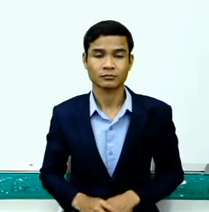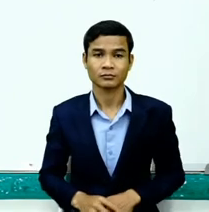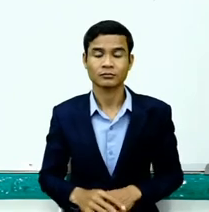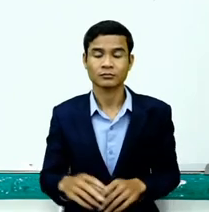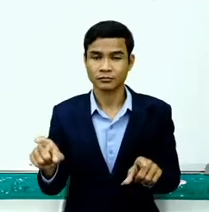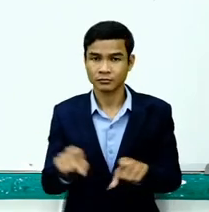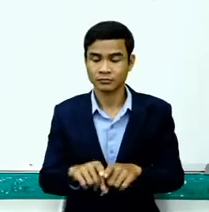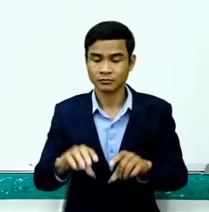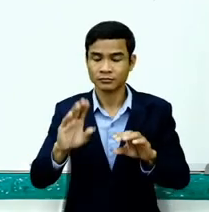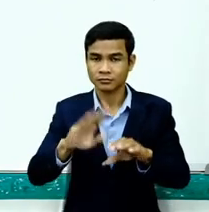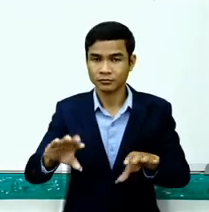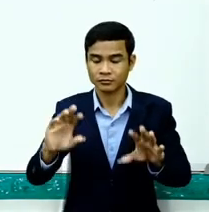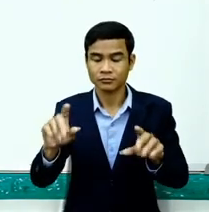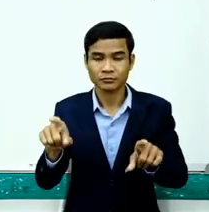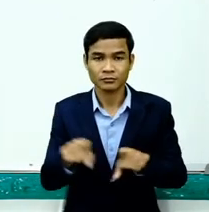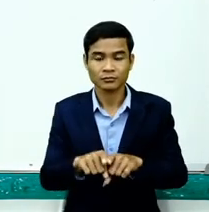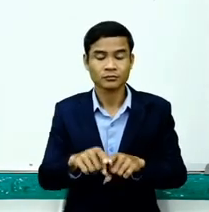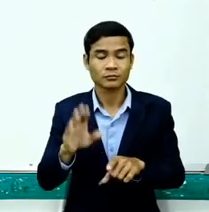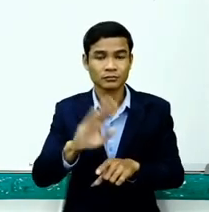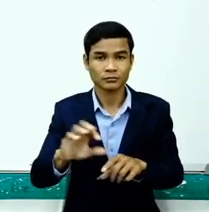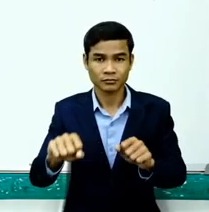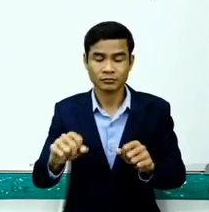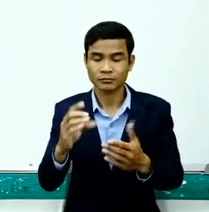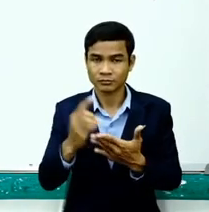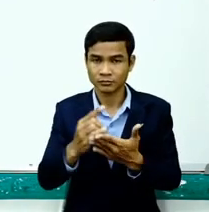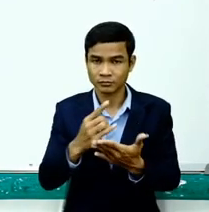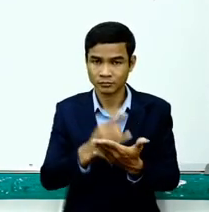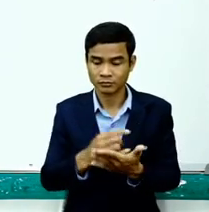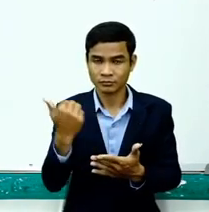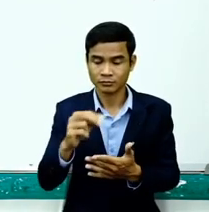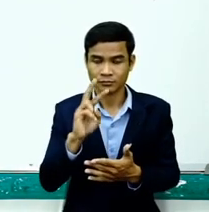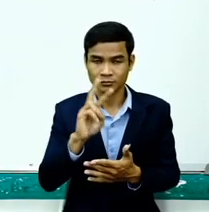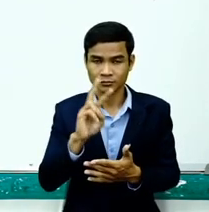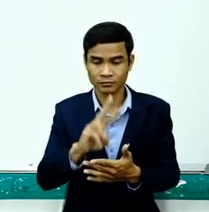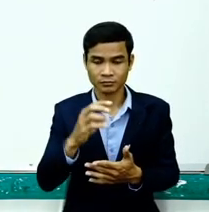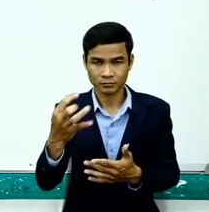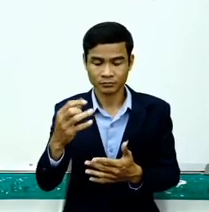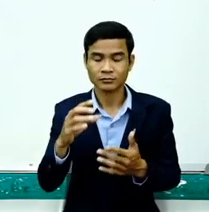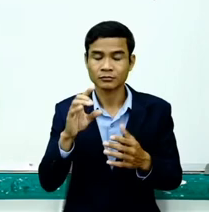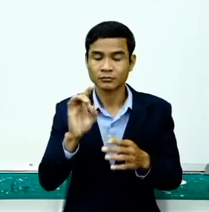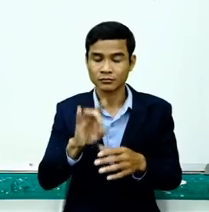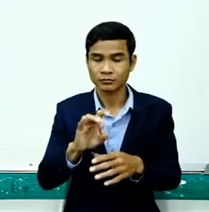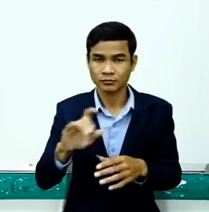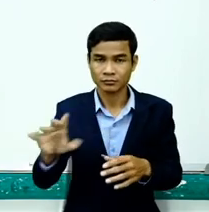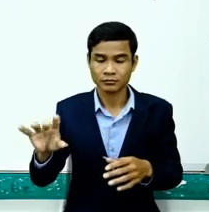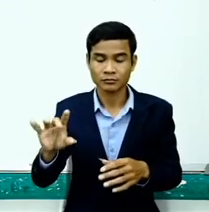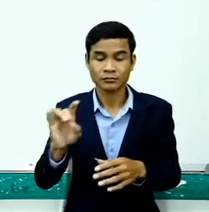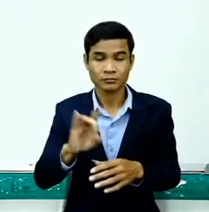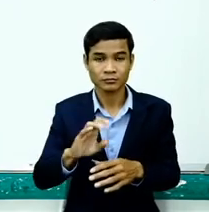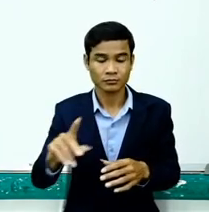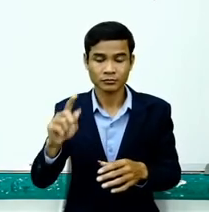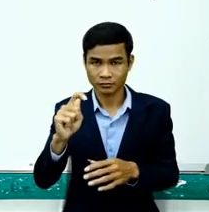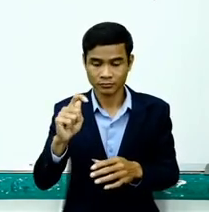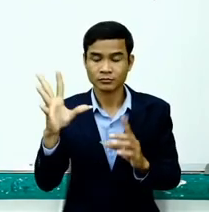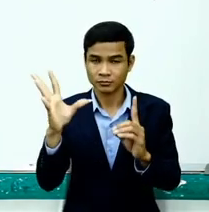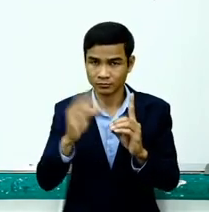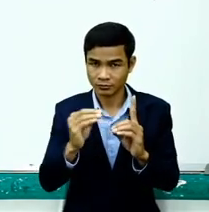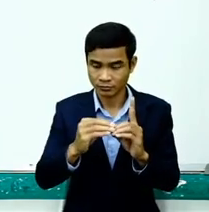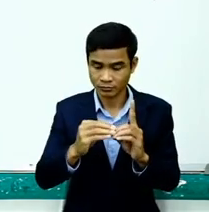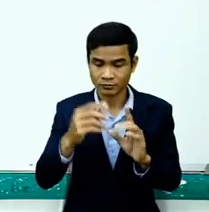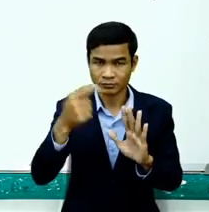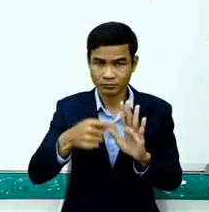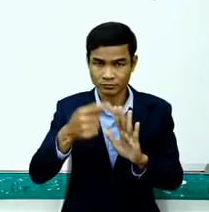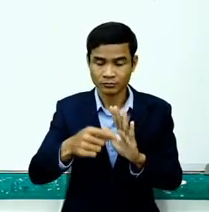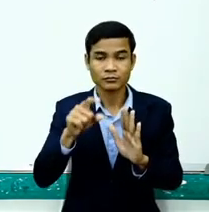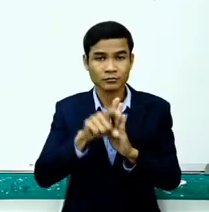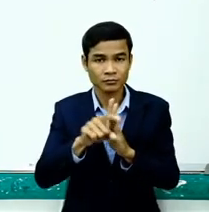bach mun dai kon trai tuk chan lah dam bai sa se me rien ti mok phai pram pi phchang chi ne rok sam sra ta kon tuk chan lah hai